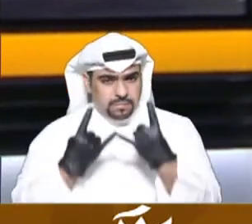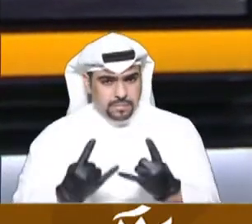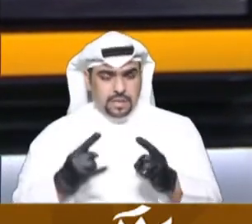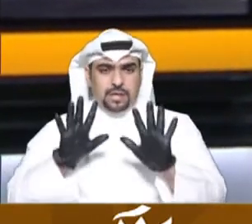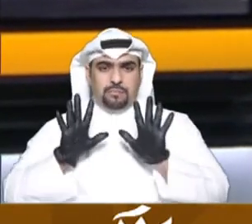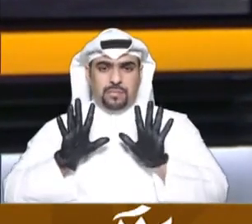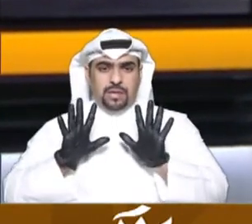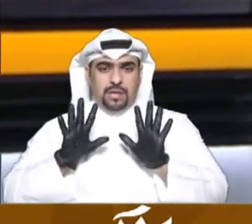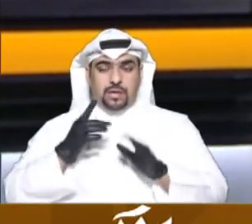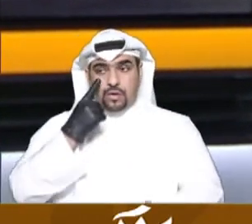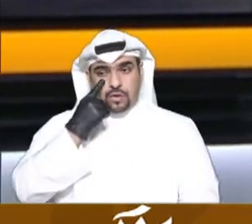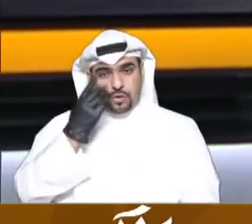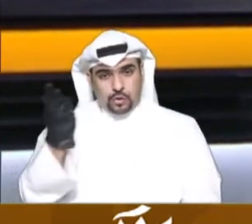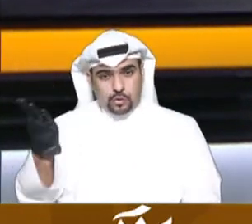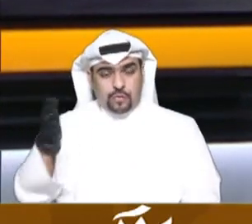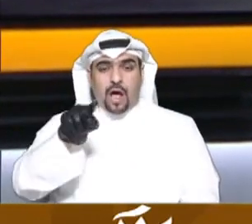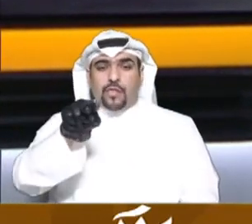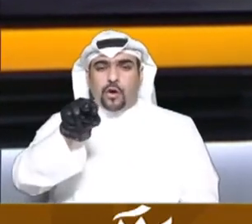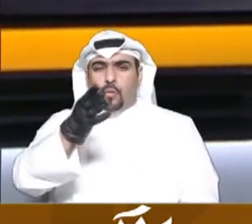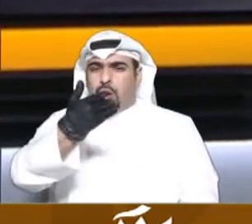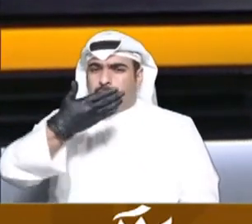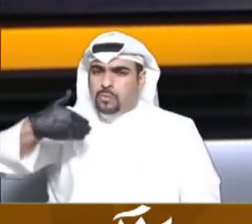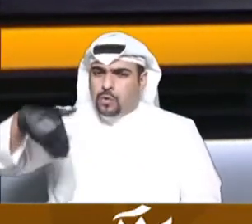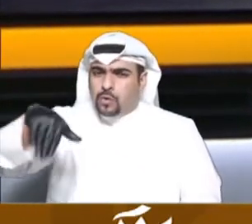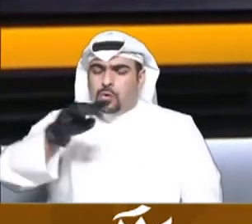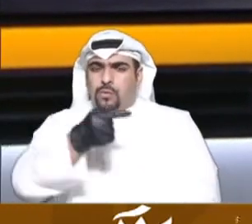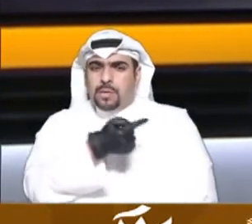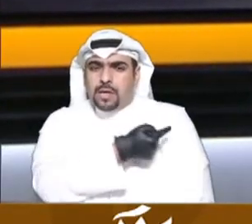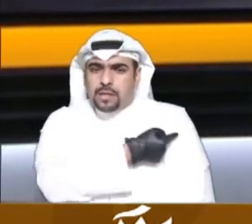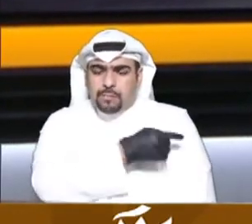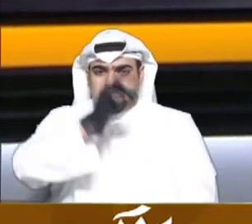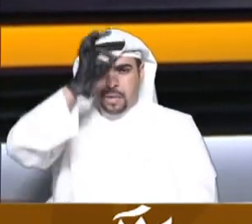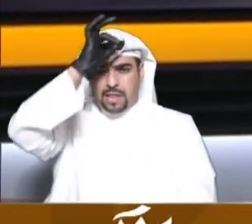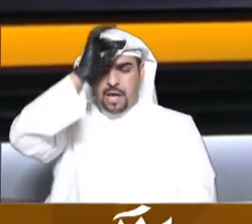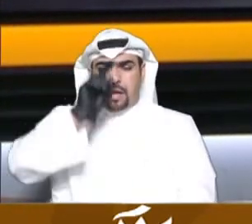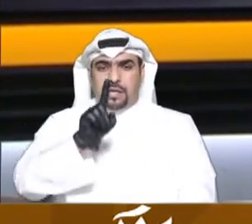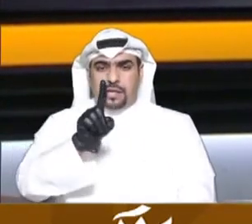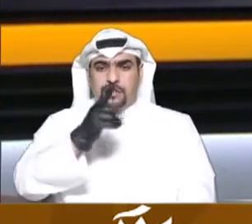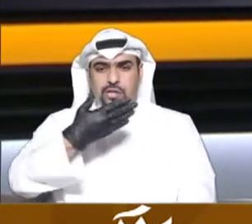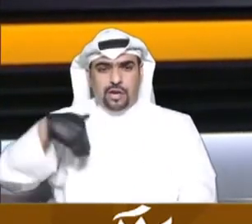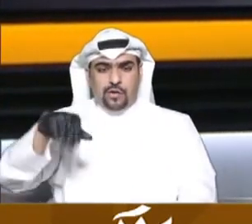يعملون لأجل هذا الوطن، لنصل جميعا إلى بر الأمان. في أمان الله.